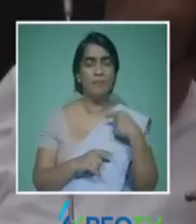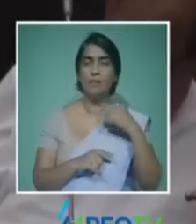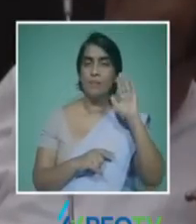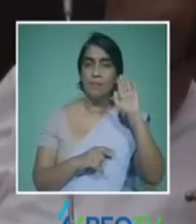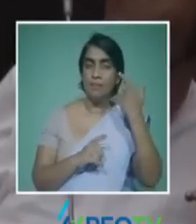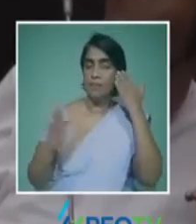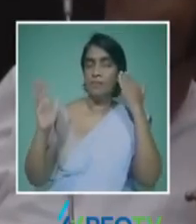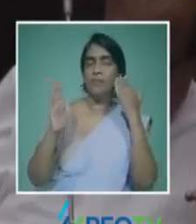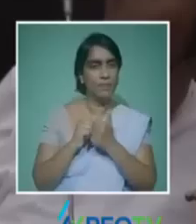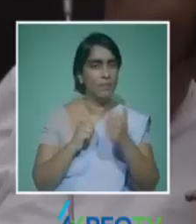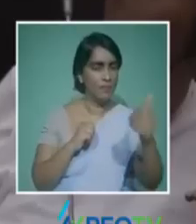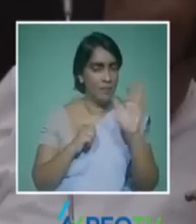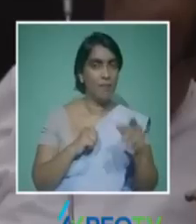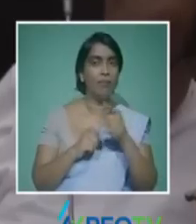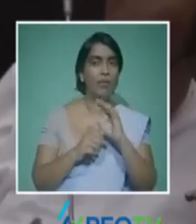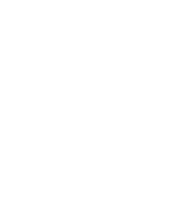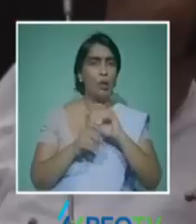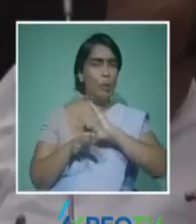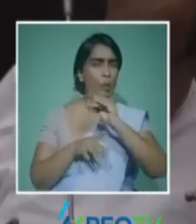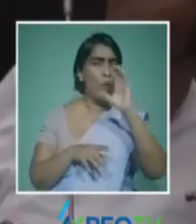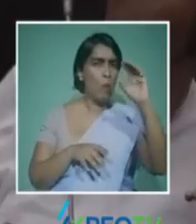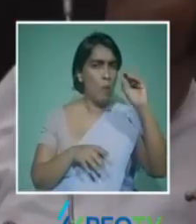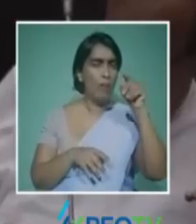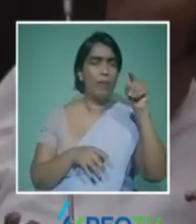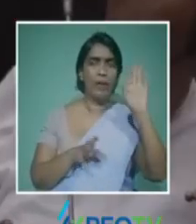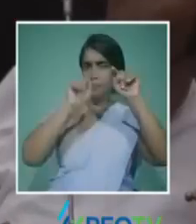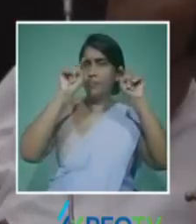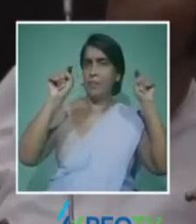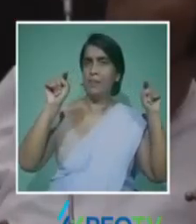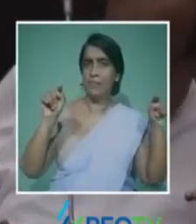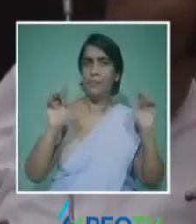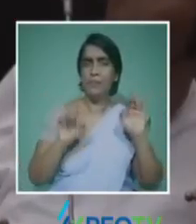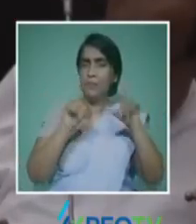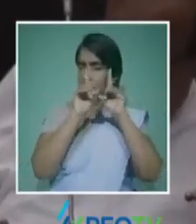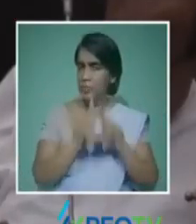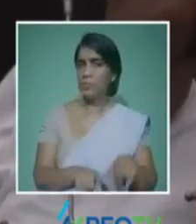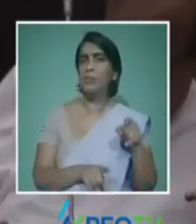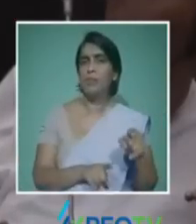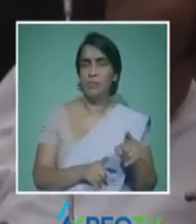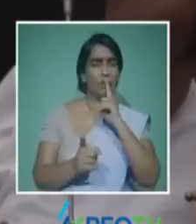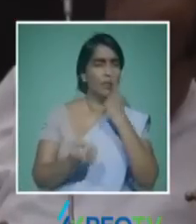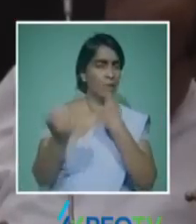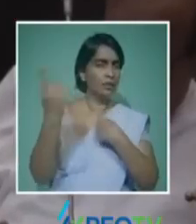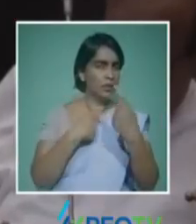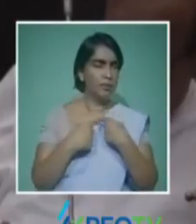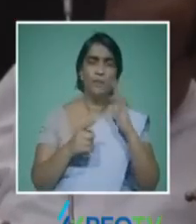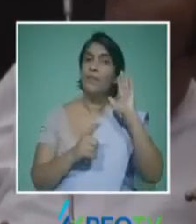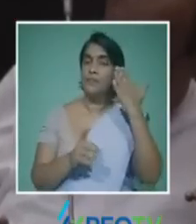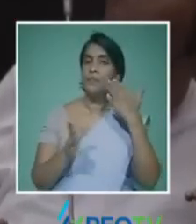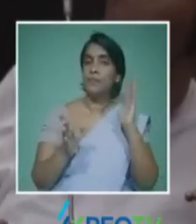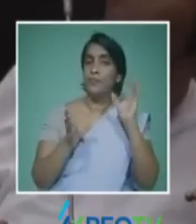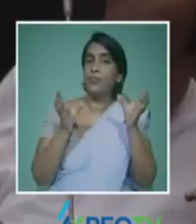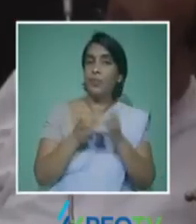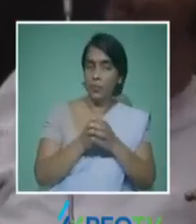විශේෂ අවධානය යොමු කොට ඕමානයේ හා තවත් ස්ථානවල ඇති මෙවැනි පැමිණිලි ගැන විශේෂ